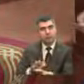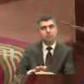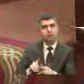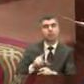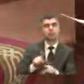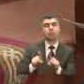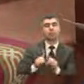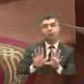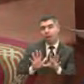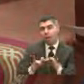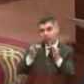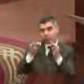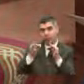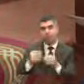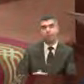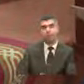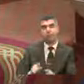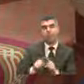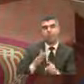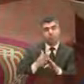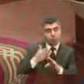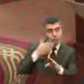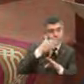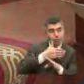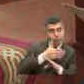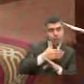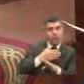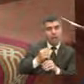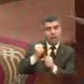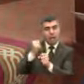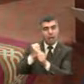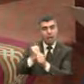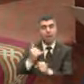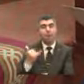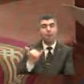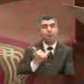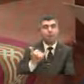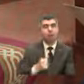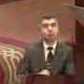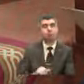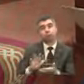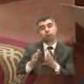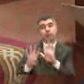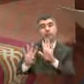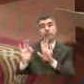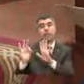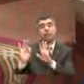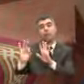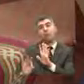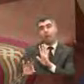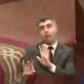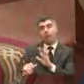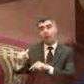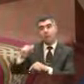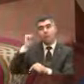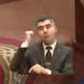الانسيرسيون الولوج لسوق الشغل جد مهمه اللي كتجاوز 90% بالنسبه لواحد العدد ديال